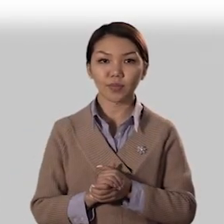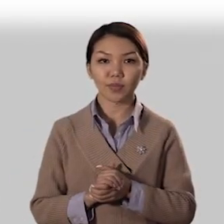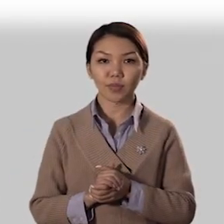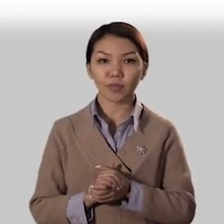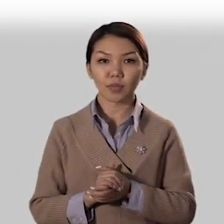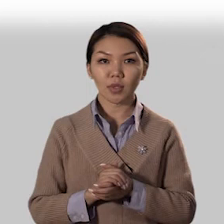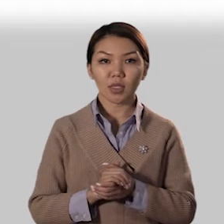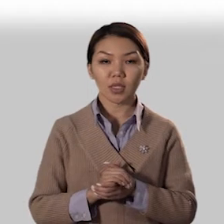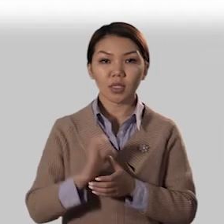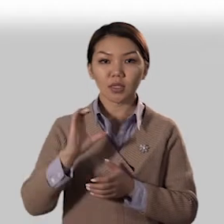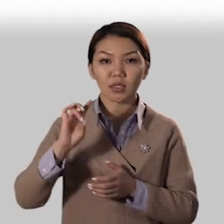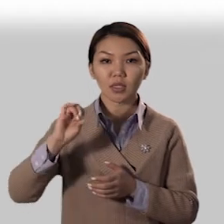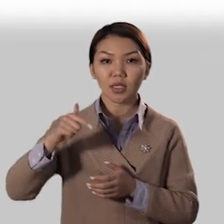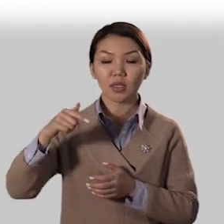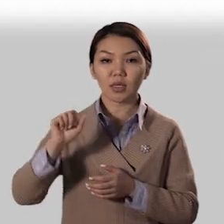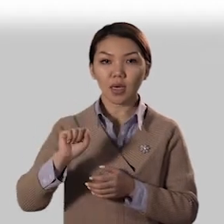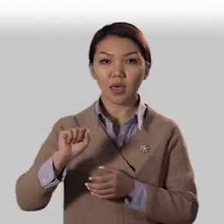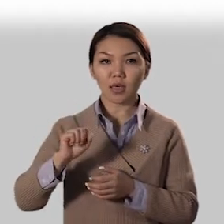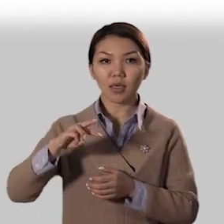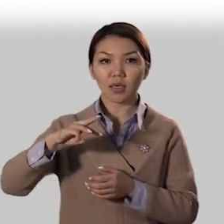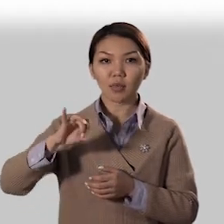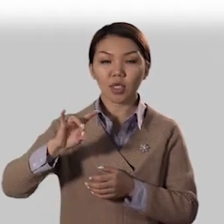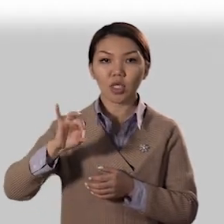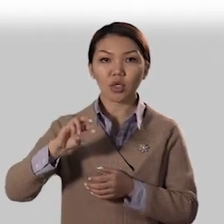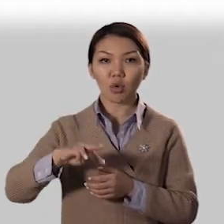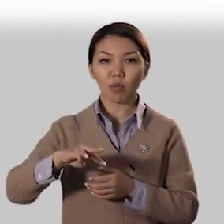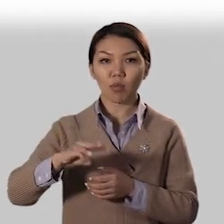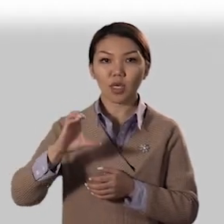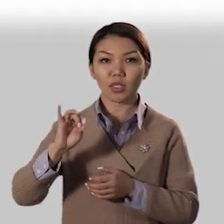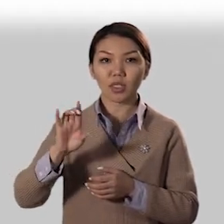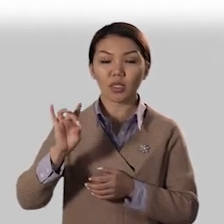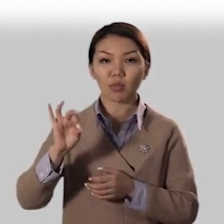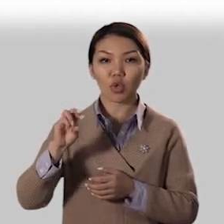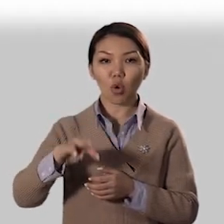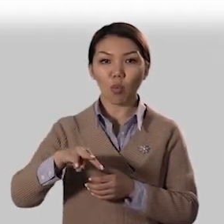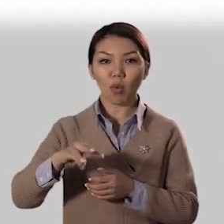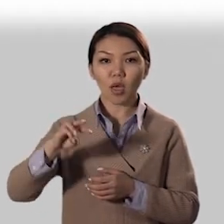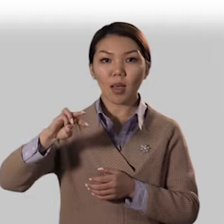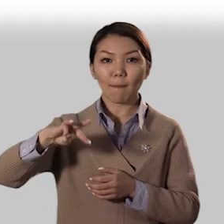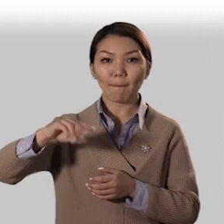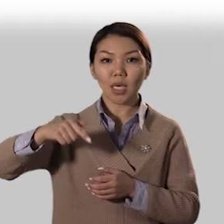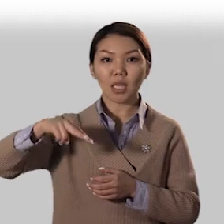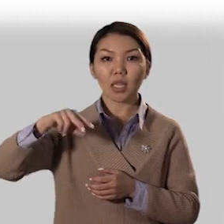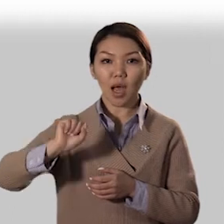снега миром серебром могла